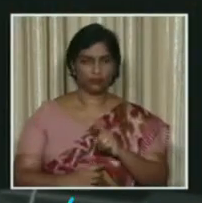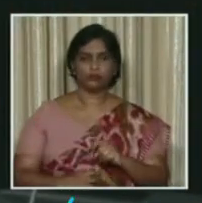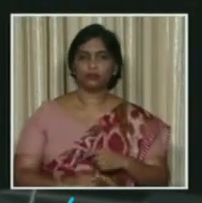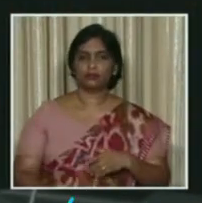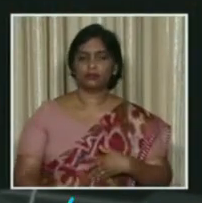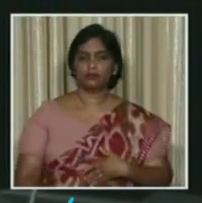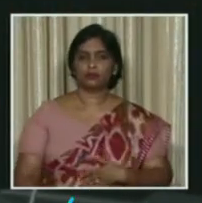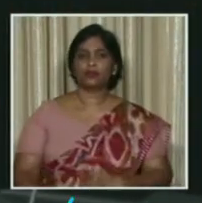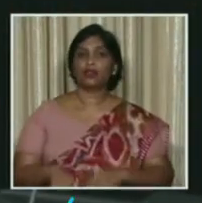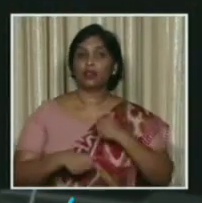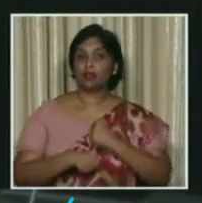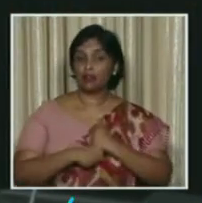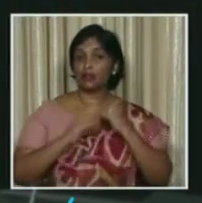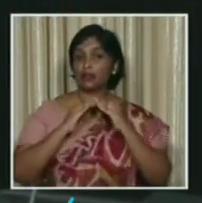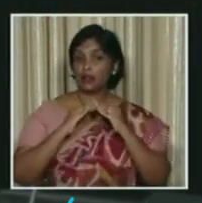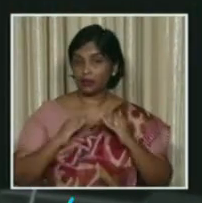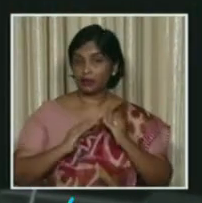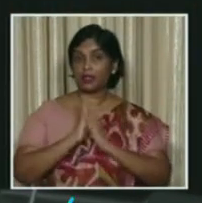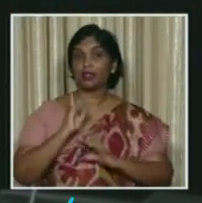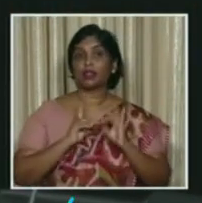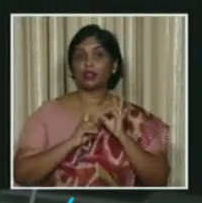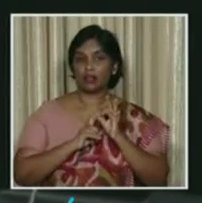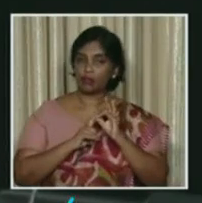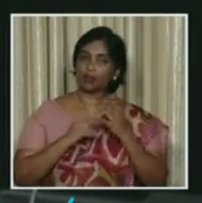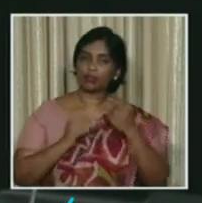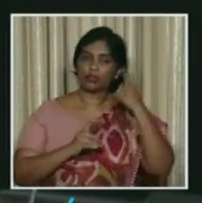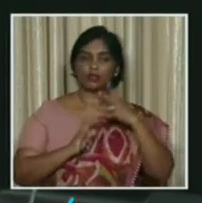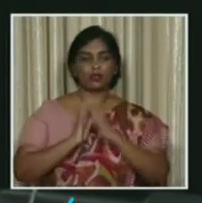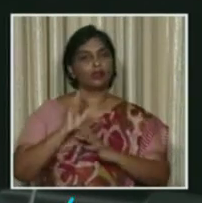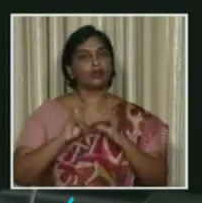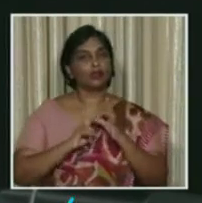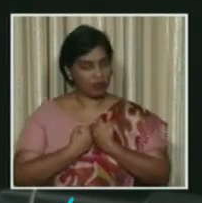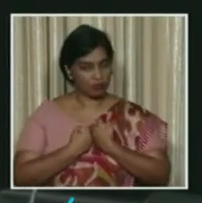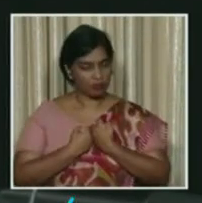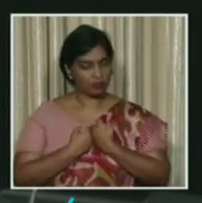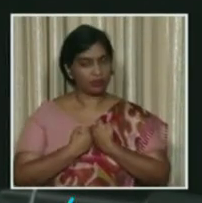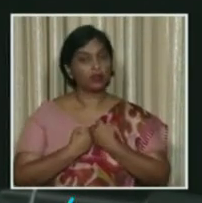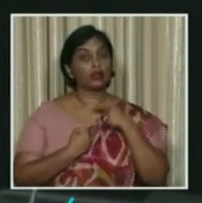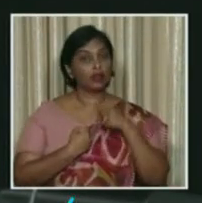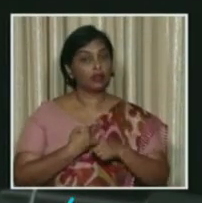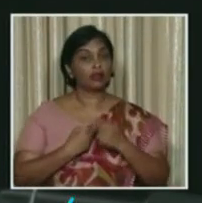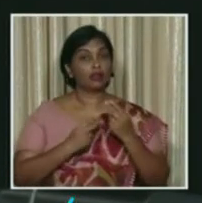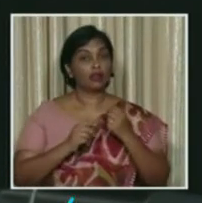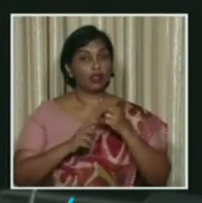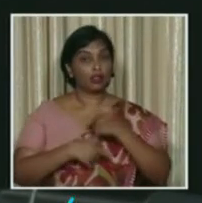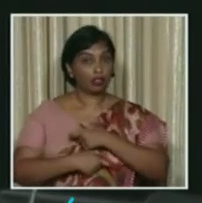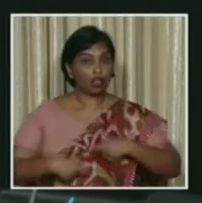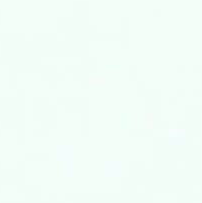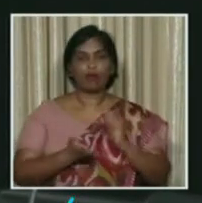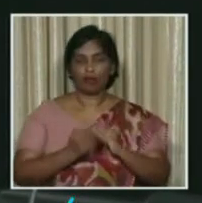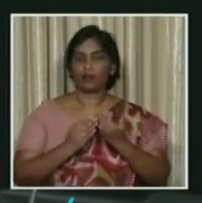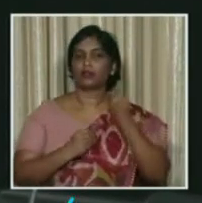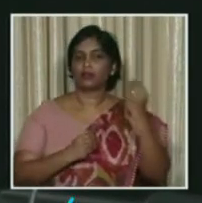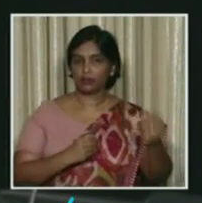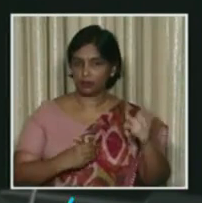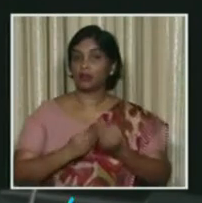කැමති, රජයේ නිල නිවසක් අමාත්‍යවරයෙක් විදියට හෝ නියෝජ්‍ය අමාත්‍යවරයෙක් විදියට ලැබුණාම ඒක තනතුර ඉවර වුණාම නැවත බාර දිය යුතුයි.